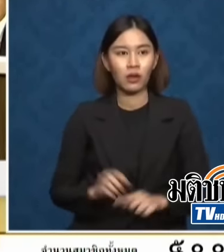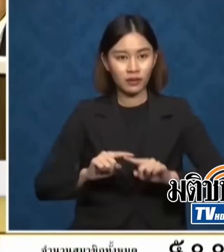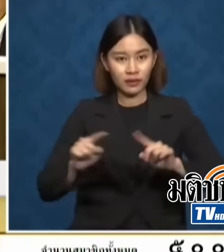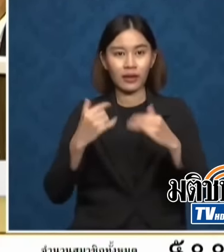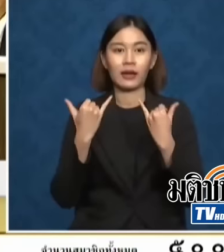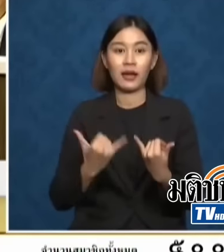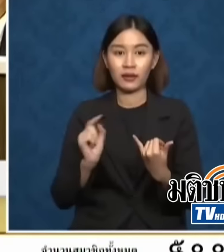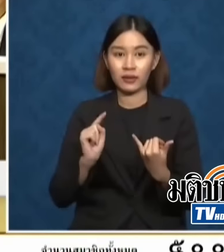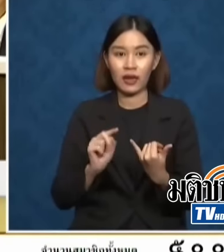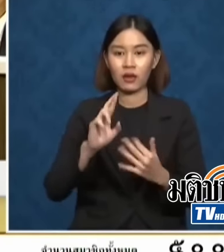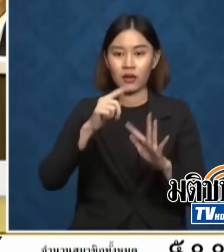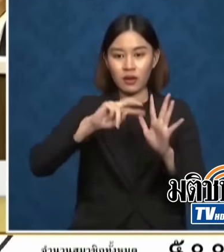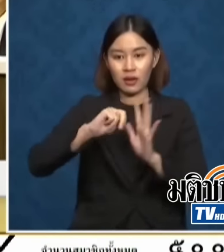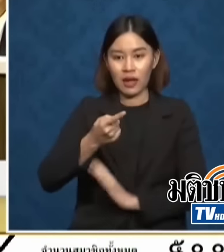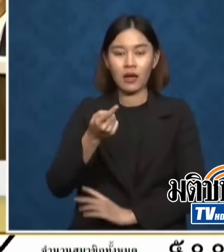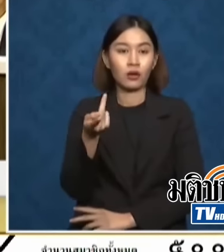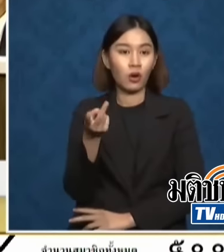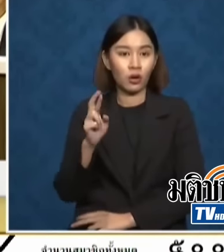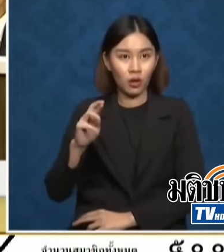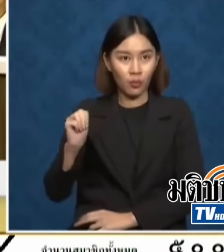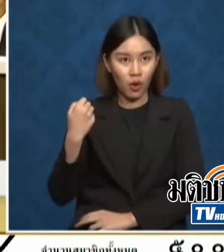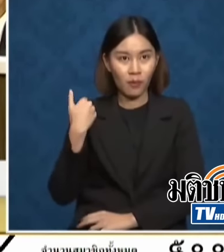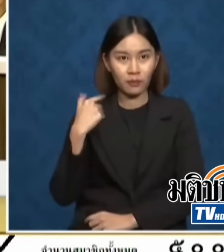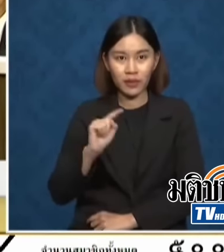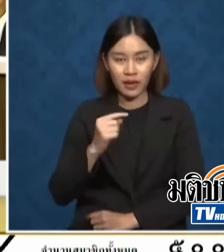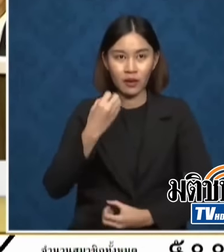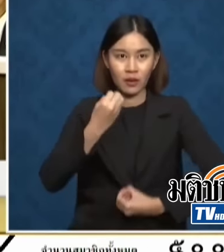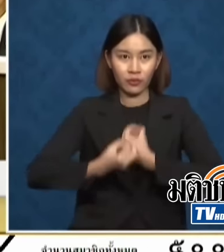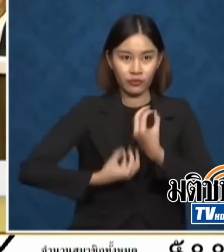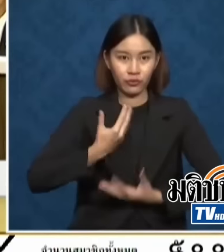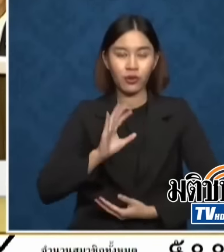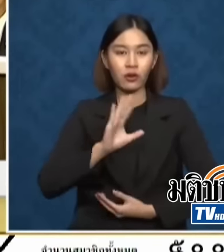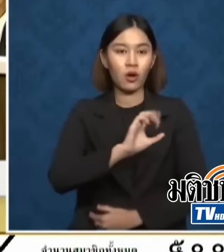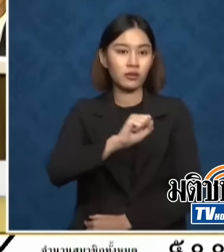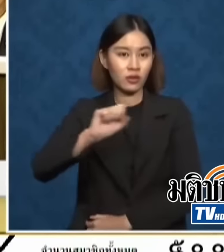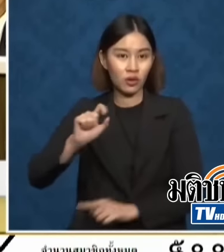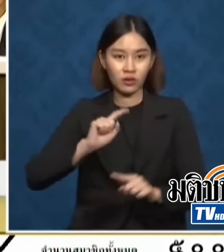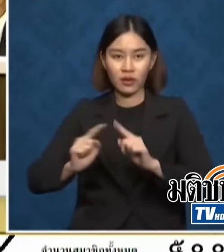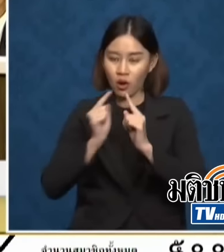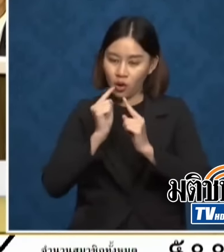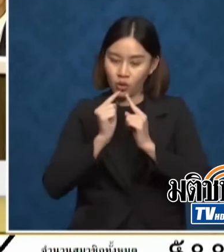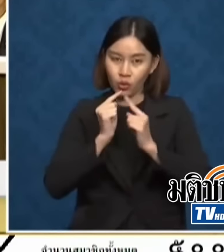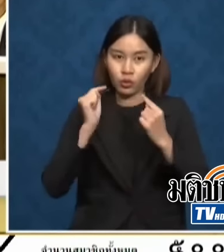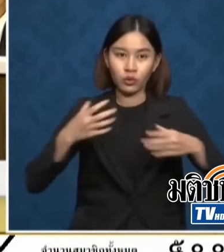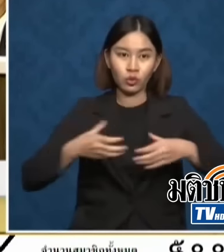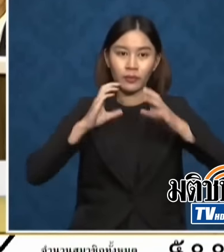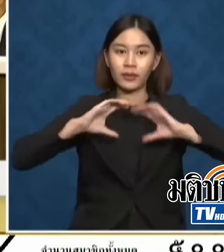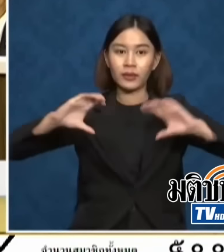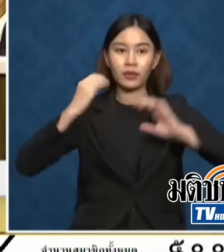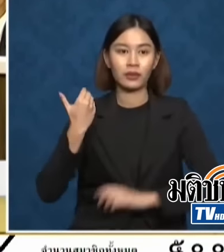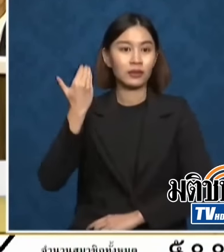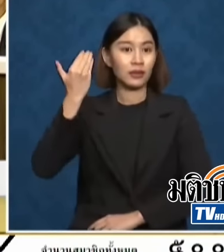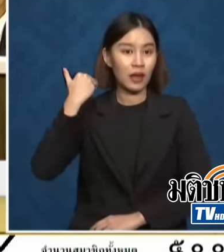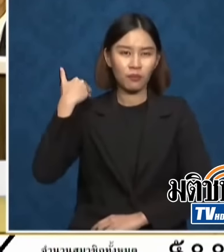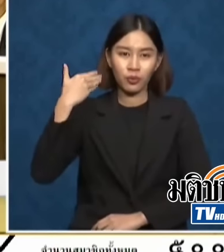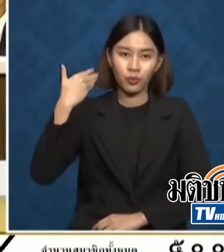แต่ครั้งนี้ร่างของคณะรัฐมนตรีได้รวมเอาความเห็นของสสซึ่งคุยกันมาตั้งแต่สภาชุดที่แล้วแล้ว